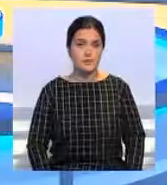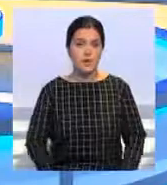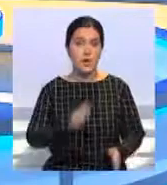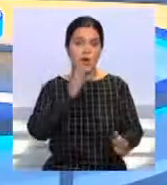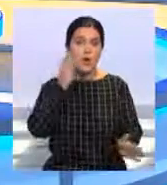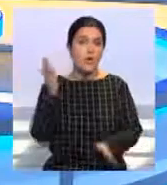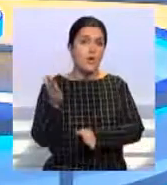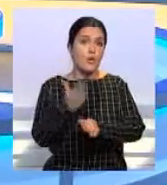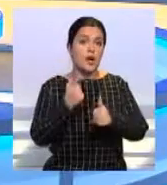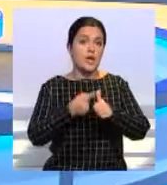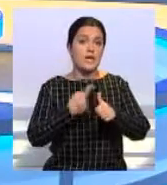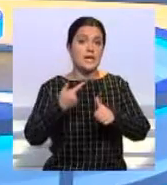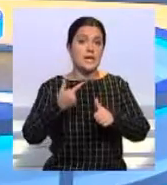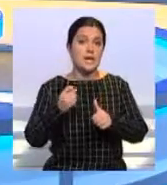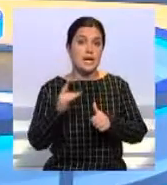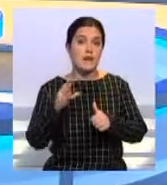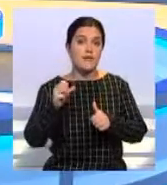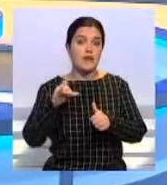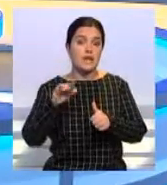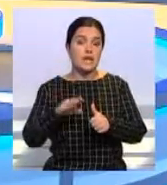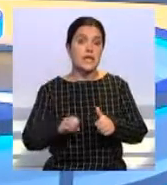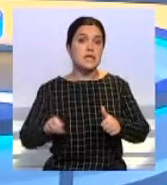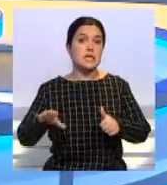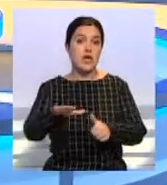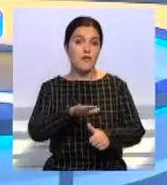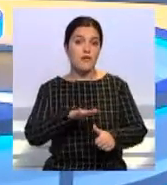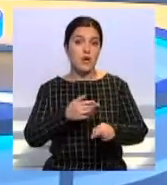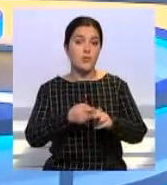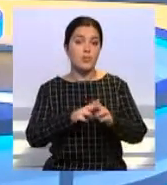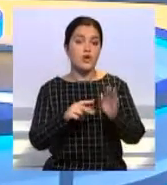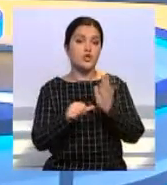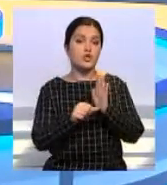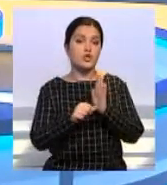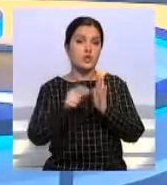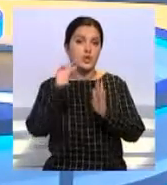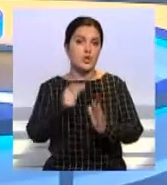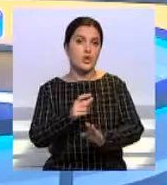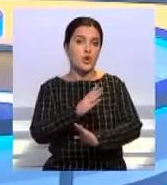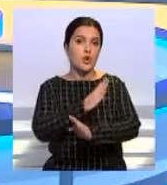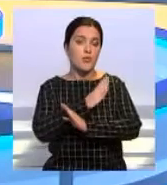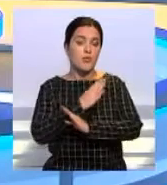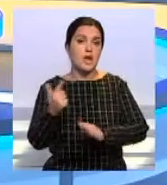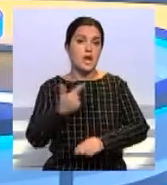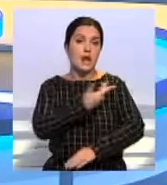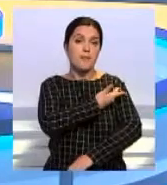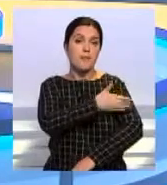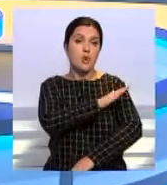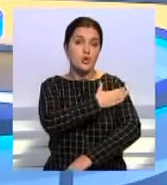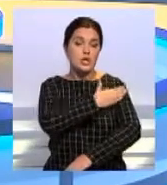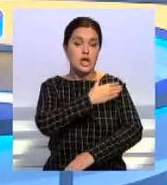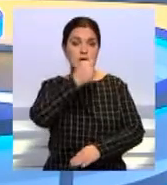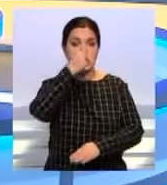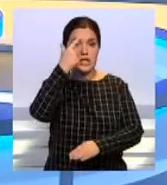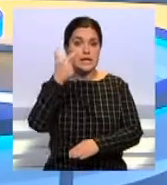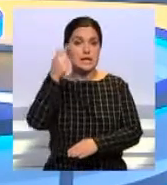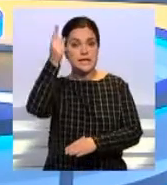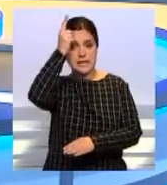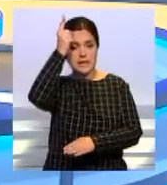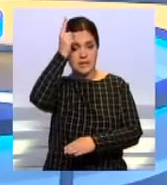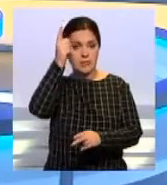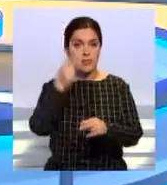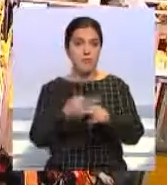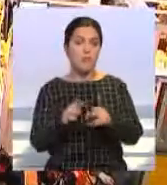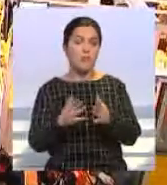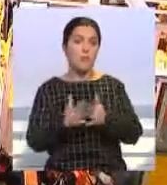ураган гарвард обрушившихся на европу унес жизни как минимум 6 человек среди них граждане польши чехии и германии именно эти страны